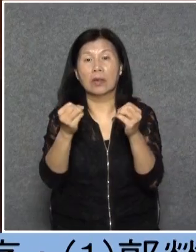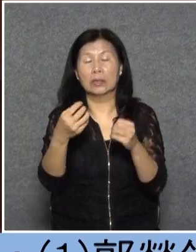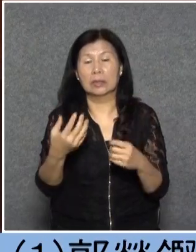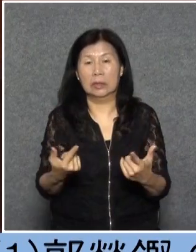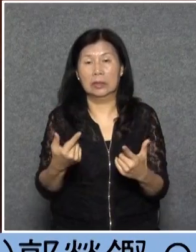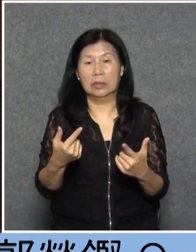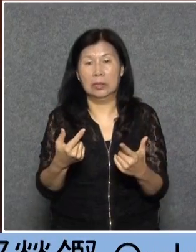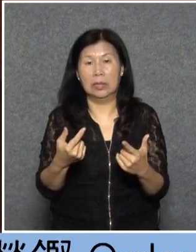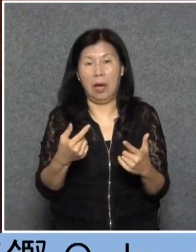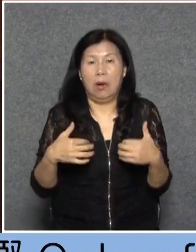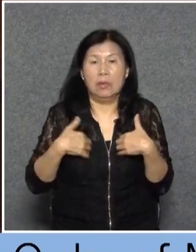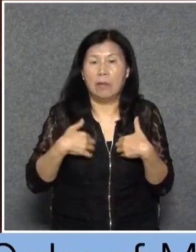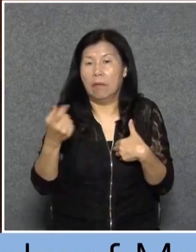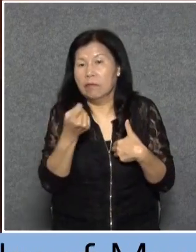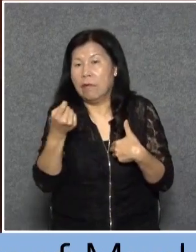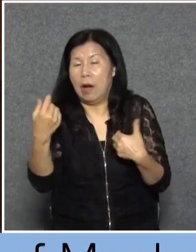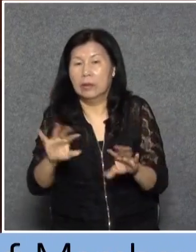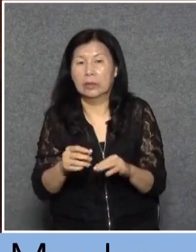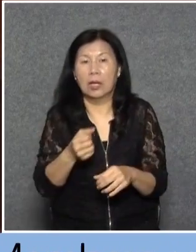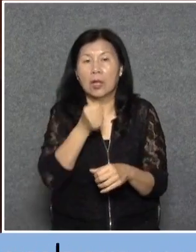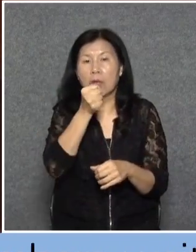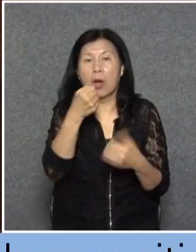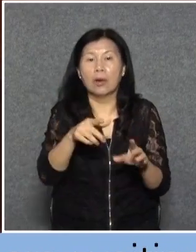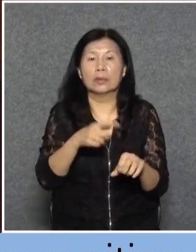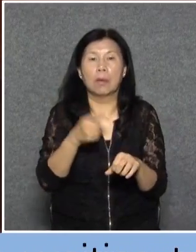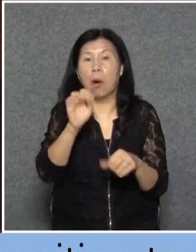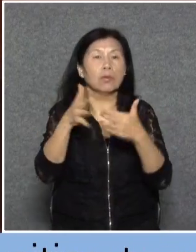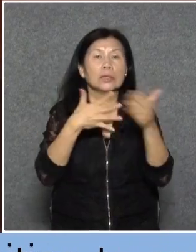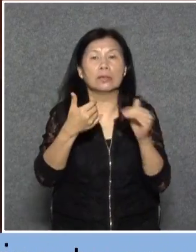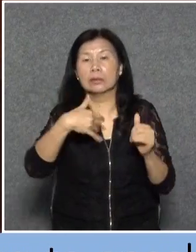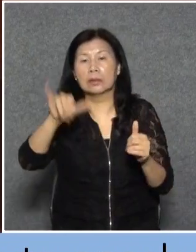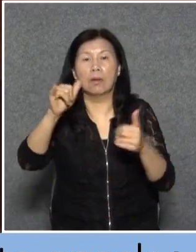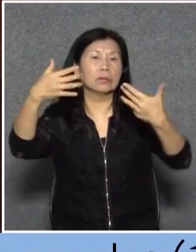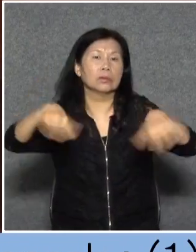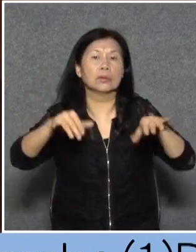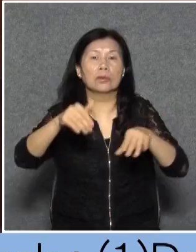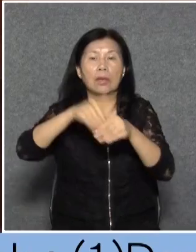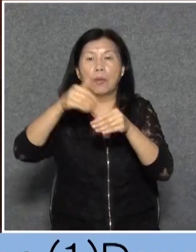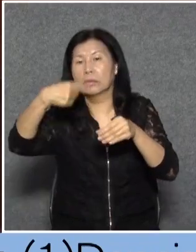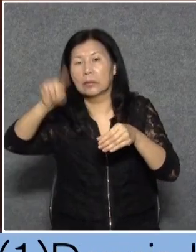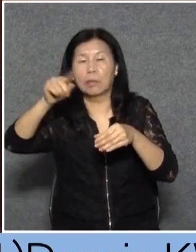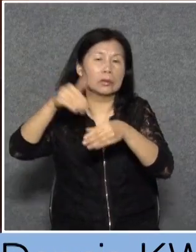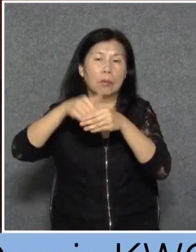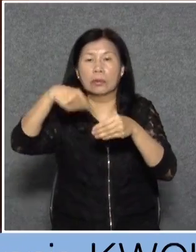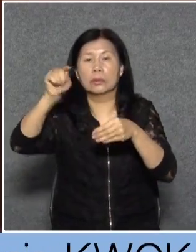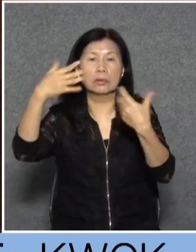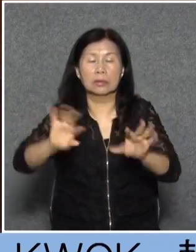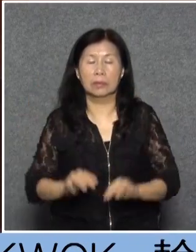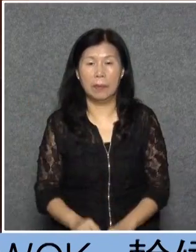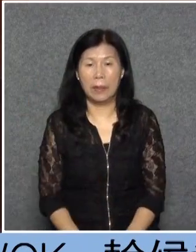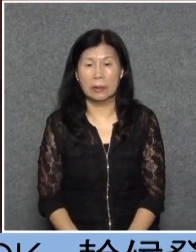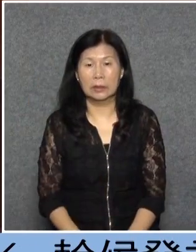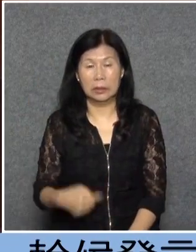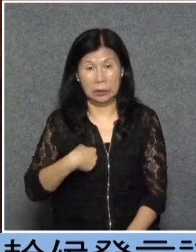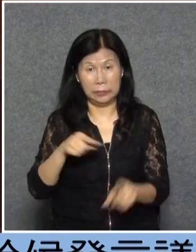然後就草草咁樣嚇，即係讀完咁喎，咁冇嘢，咁啊咁係咁過，係嘛？嗱，我哋都好同